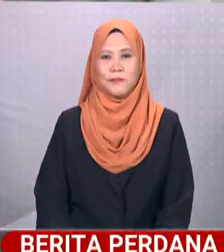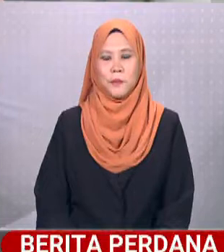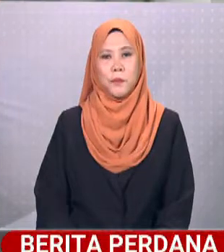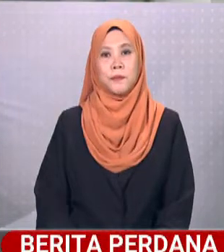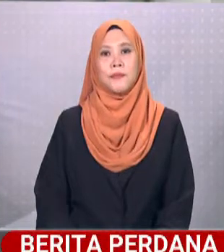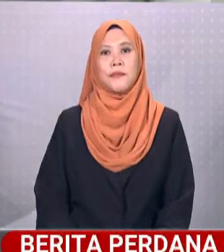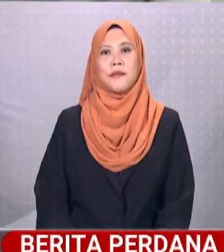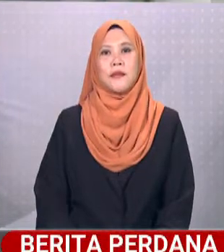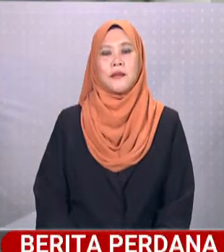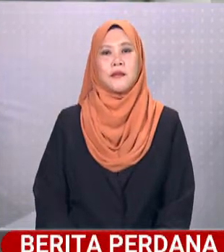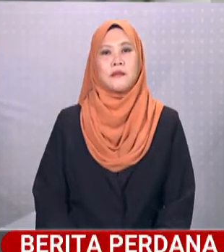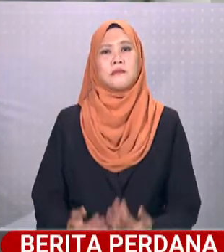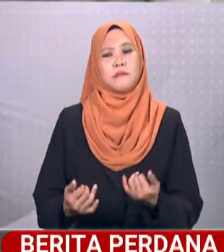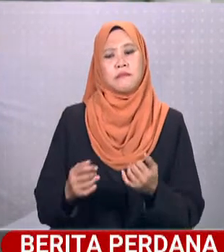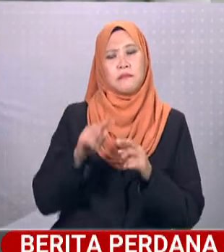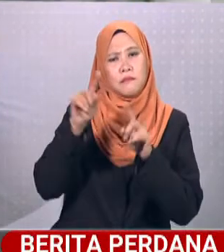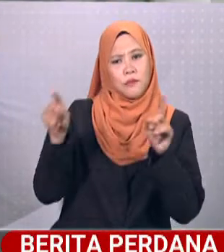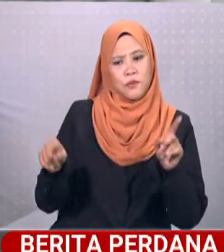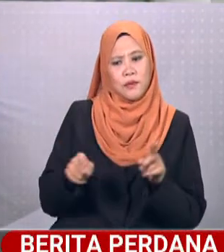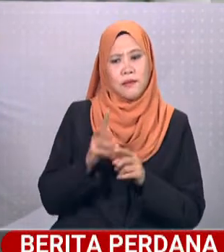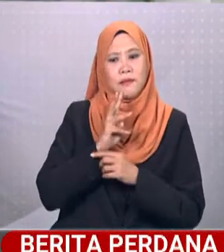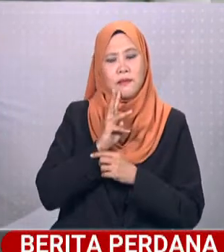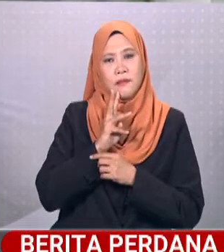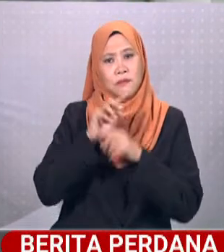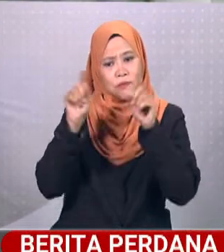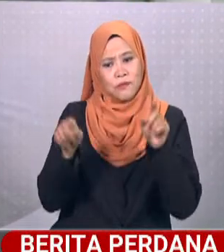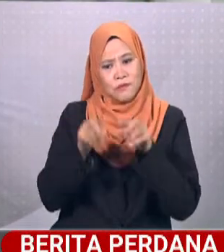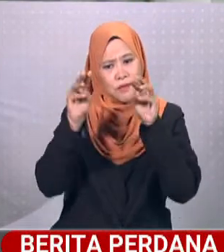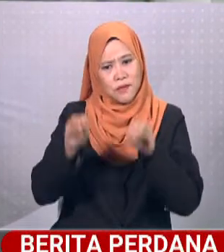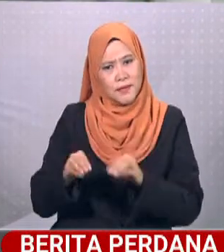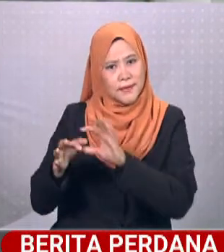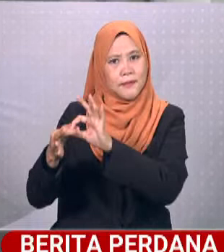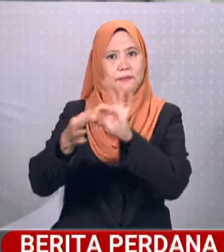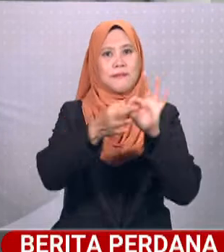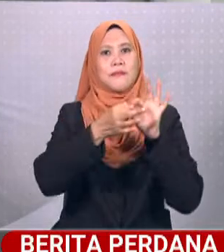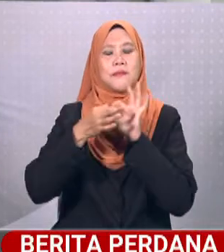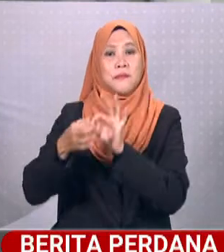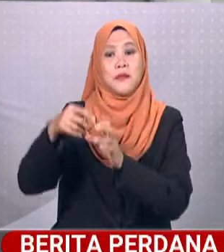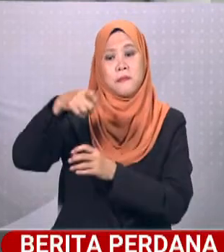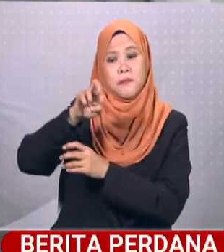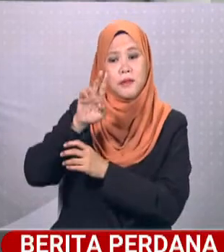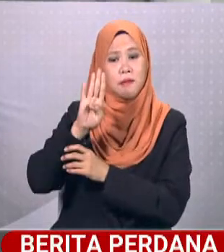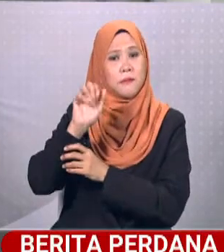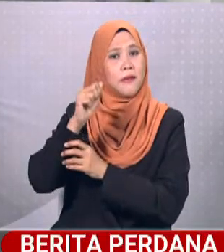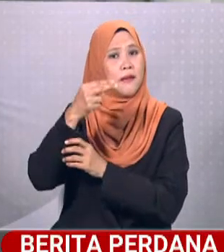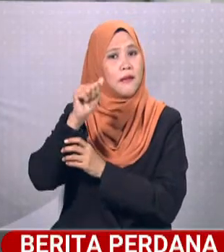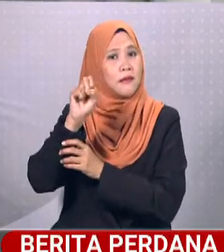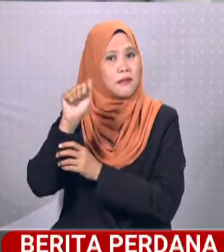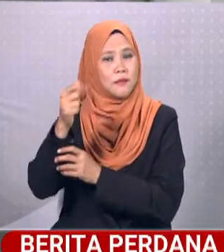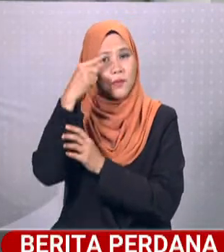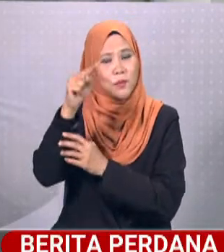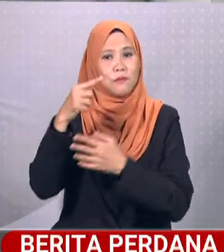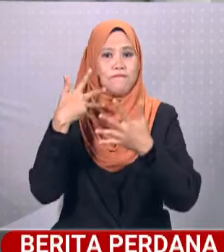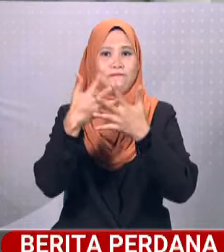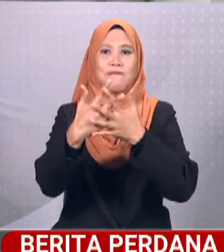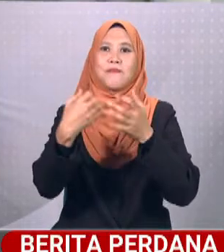Bersua kembali. Bulat air kerana pembetung, bulat manusia kerana muafakat. Peribahasa sesuai digambarkan buat Jabatan Penjara